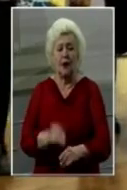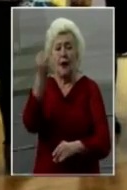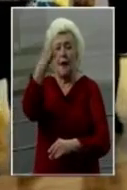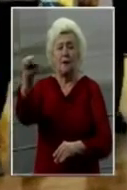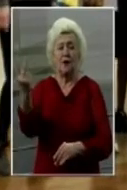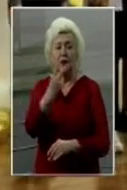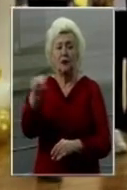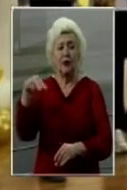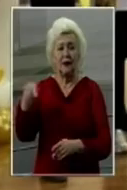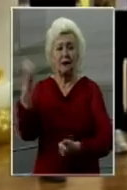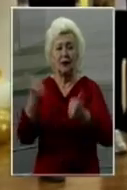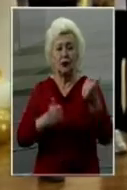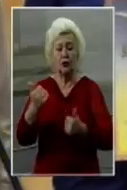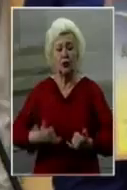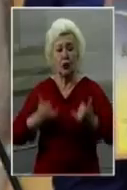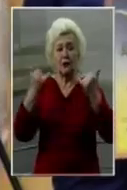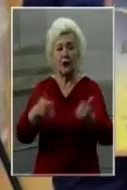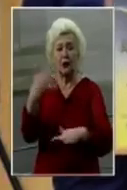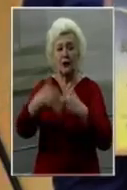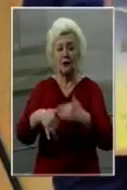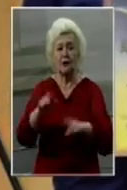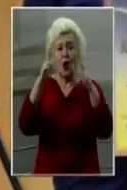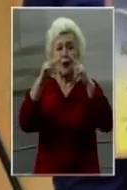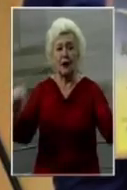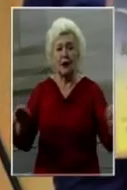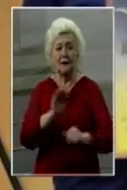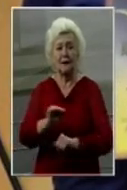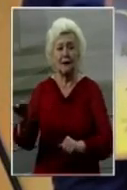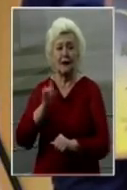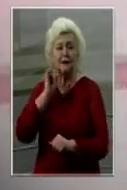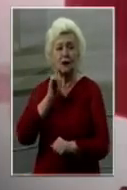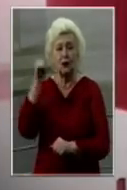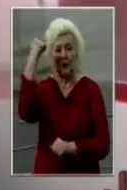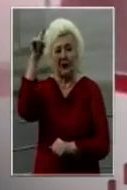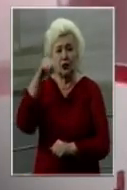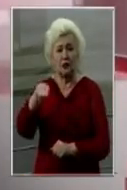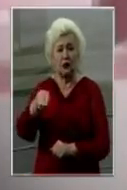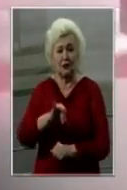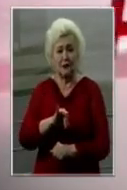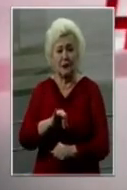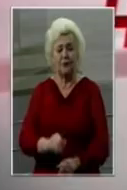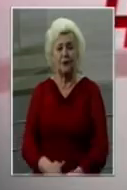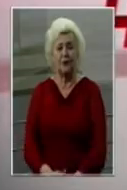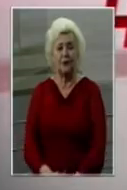Переможців двох літературних конкурсів нагородили у Херсонському палаці дитячої та юнацької творчості.